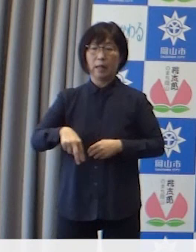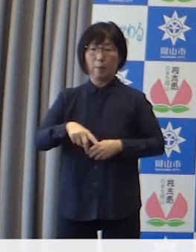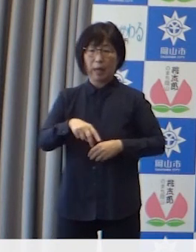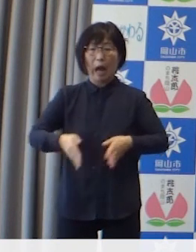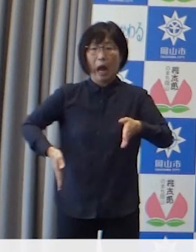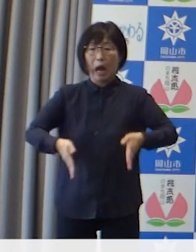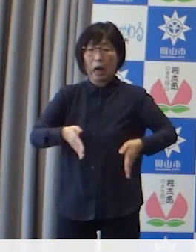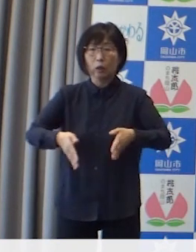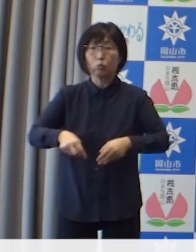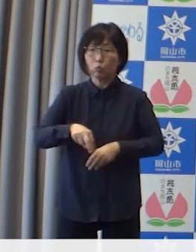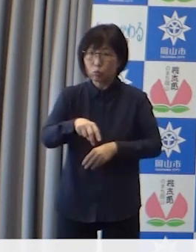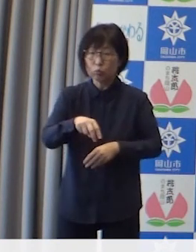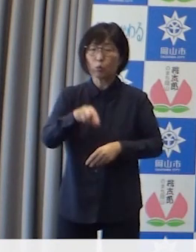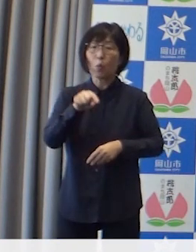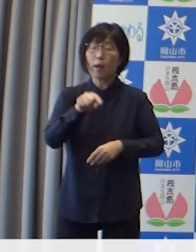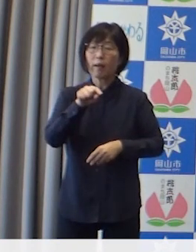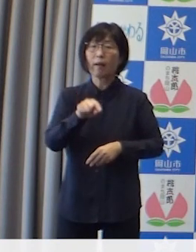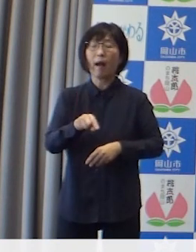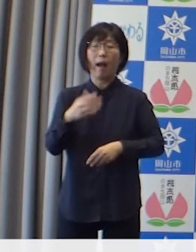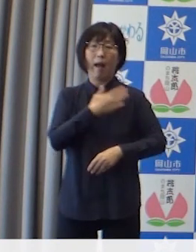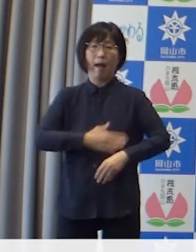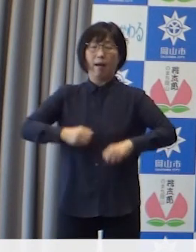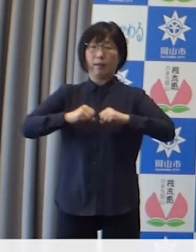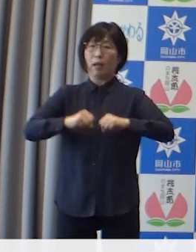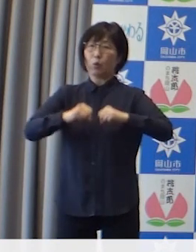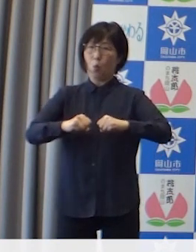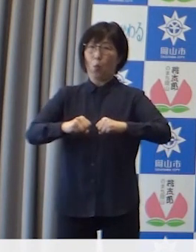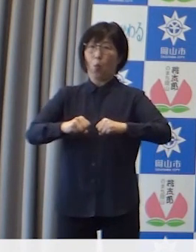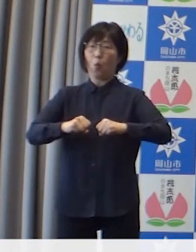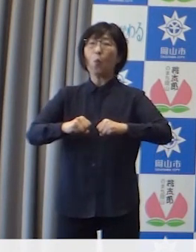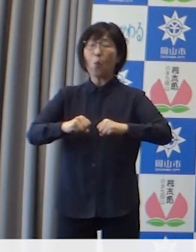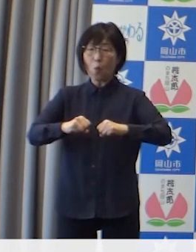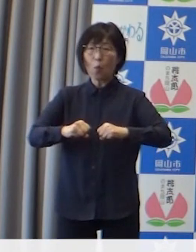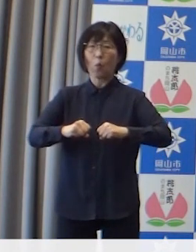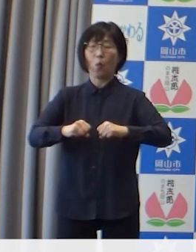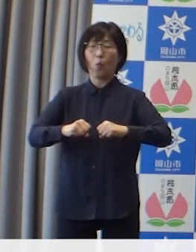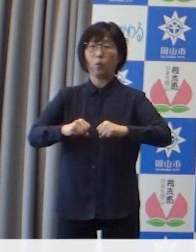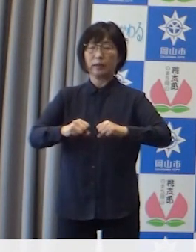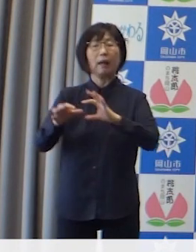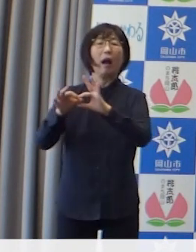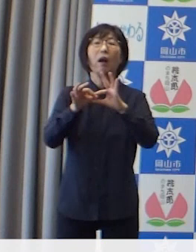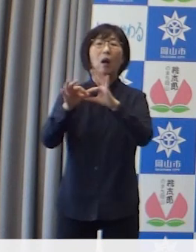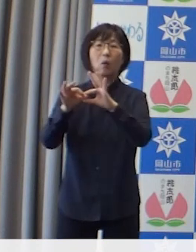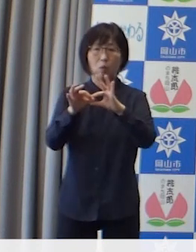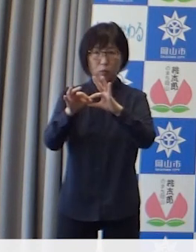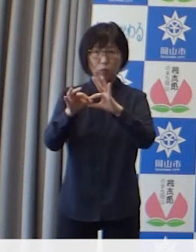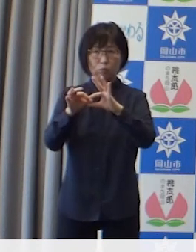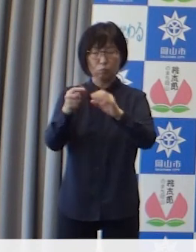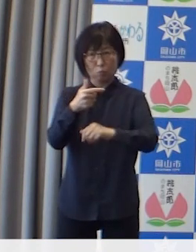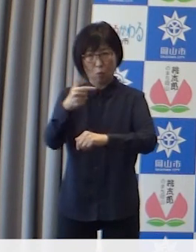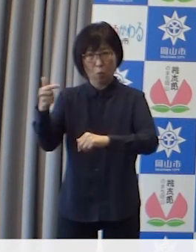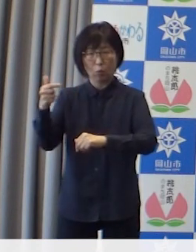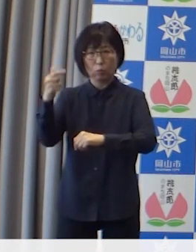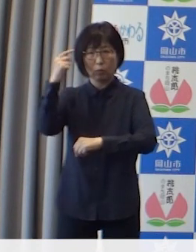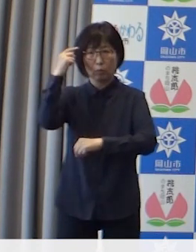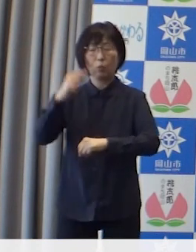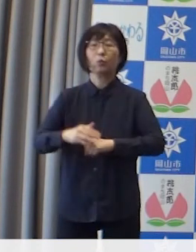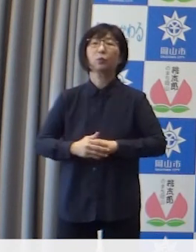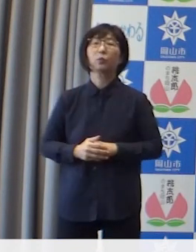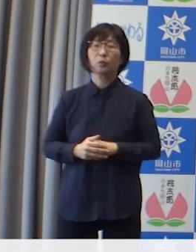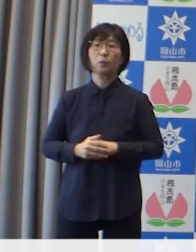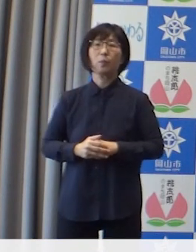歩くことがその健康に相当寄与していくだろうということ、そうい